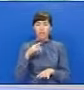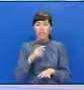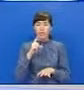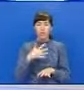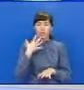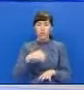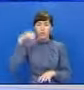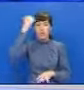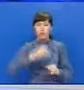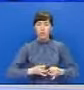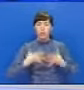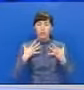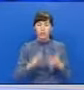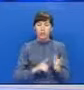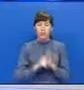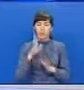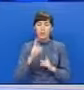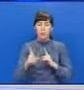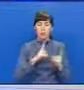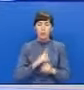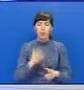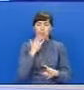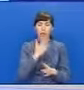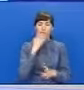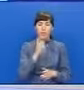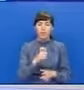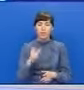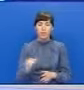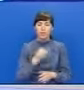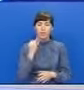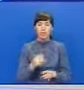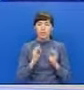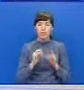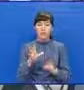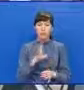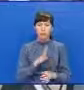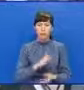150 жылдық мерейтойы арқау болған жиында баяндамашылар тарихтан сыр шертті.